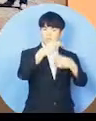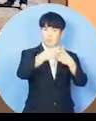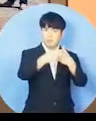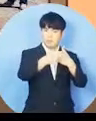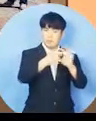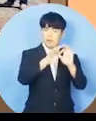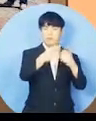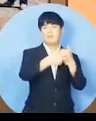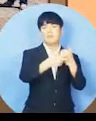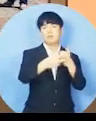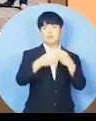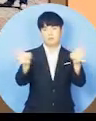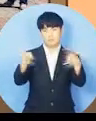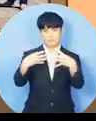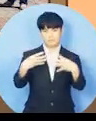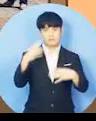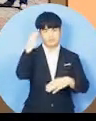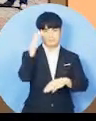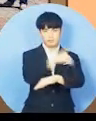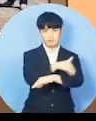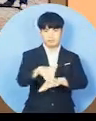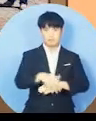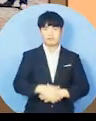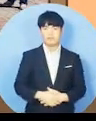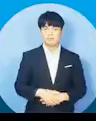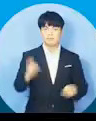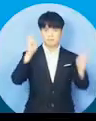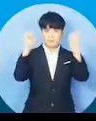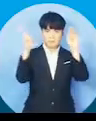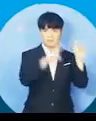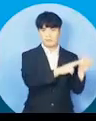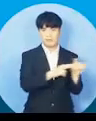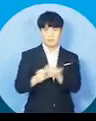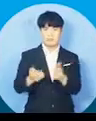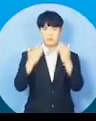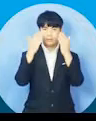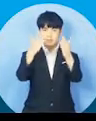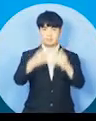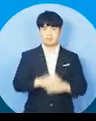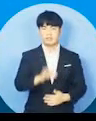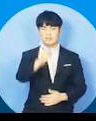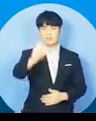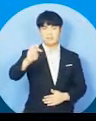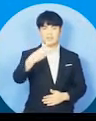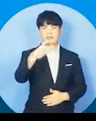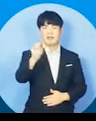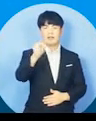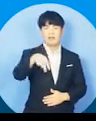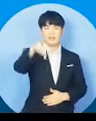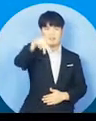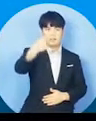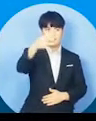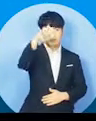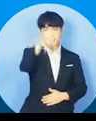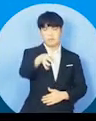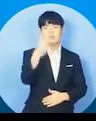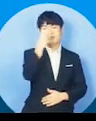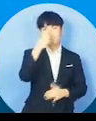맺어 많은 시민들이 동참할 수 있도록 할 예정입니다. 취업 정보입니다. 주식회사